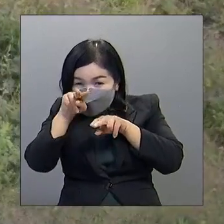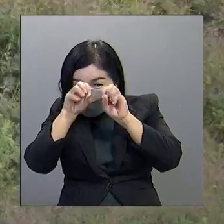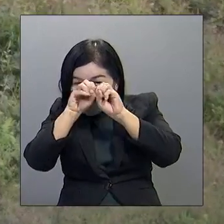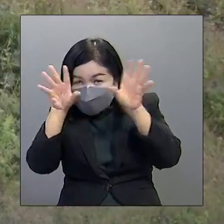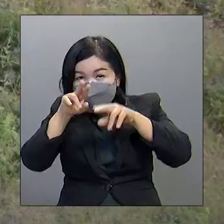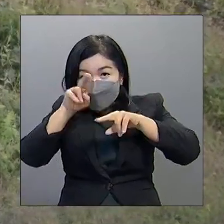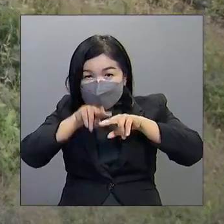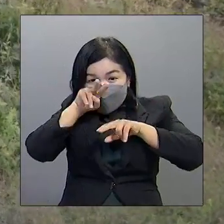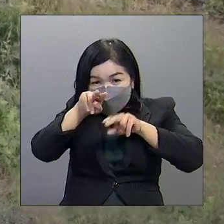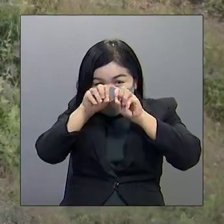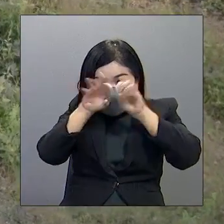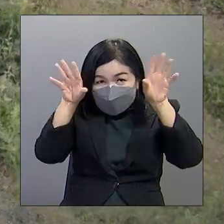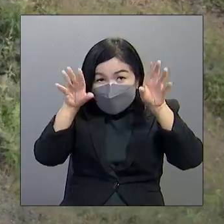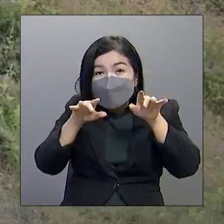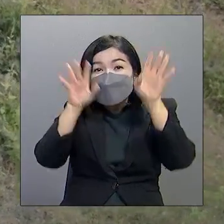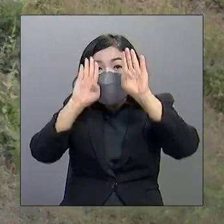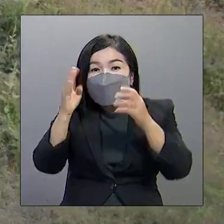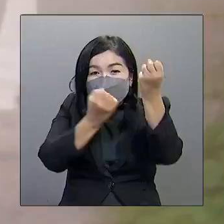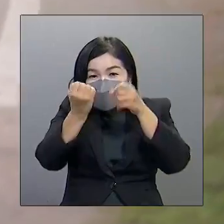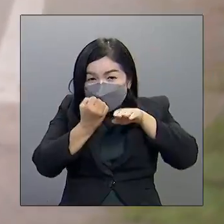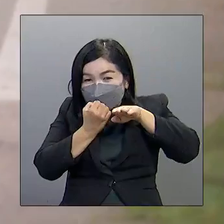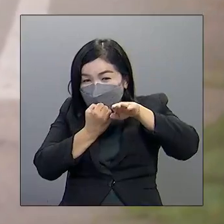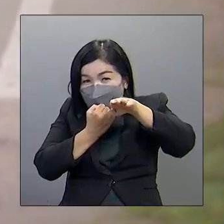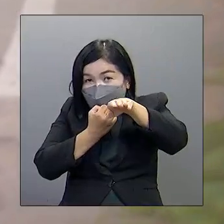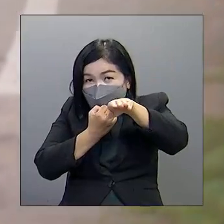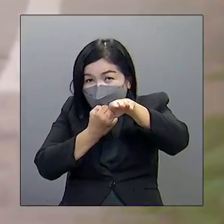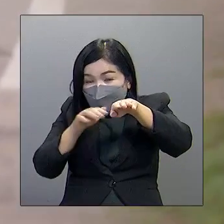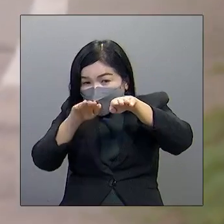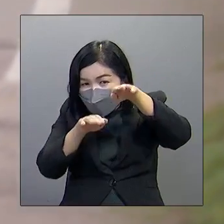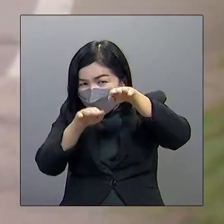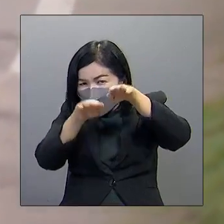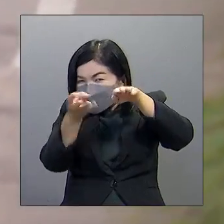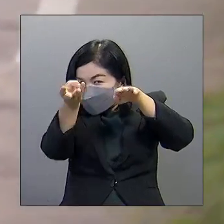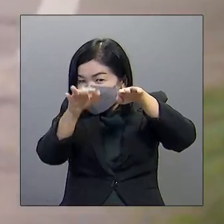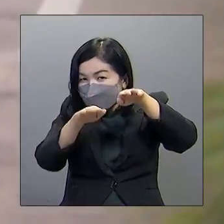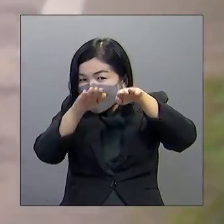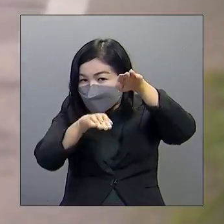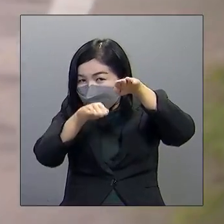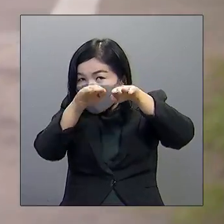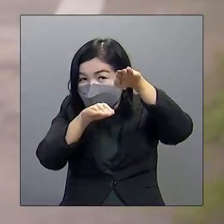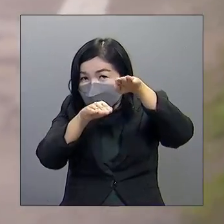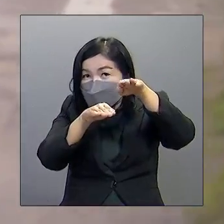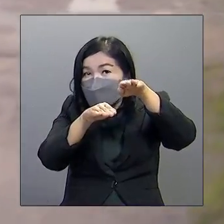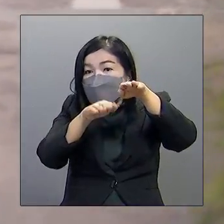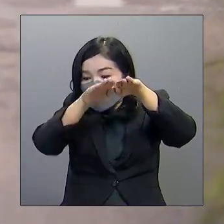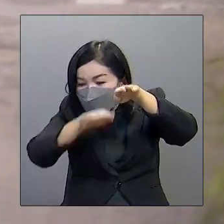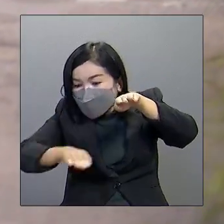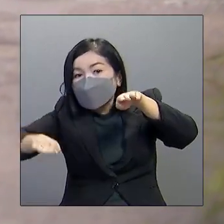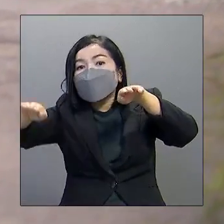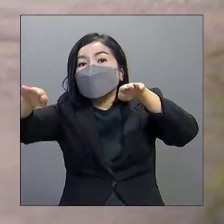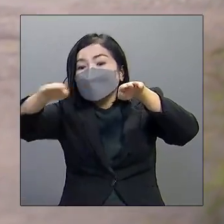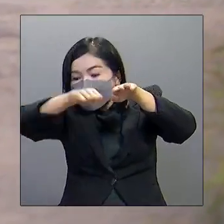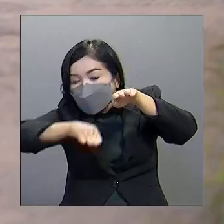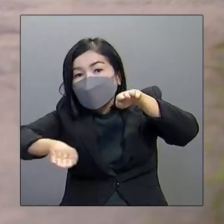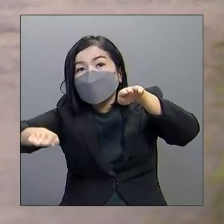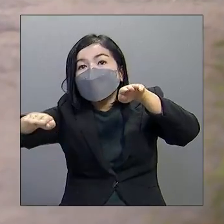เรานั่งลงเนี่ยเราจะเห็นว่ารถที่กำลังวิ่งมาเนี่ยครับ okay. เขาอยู่สูงกว่าเราหน่อยนึงตอนรถวิ่งมาเนี่ย okay. ตรงเนี้ยตกท้องช้างมัน แอคเลยตรงนี้แอคเล